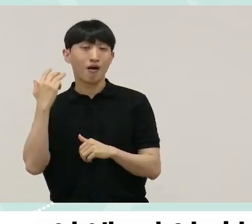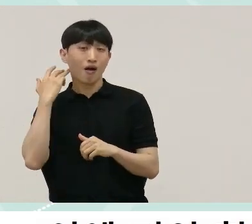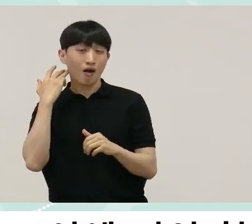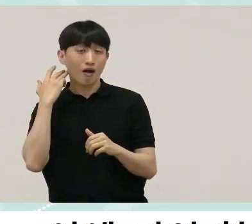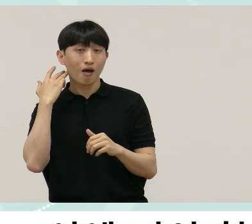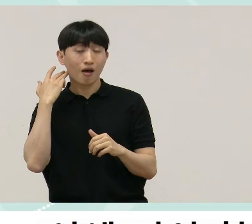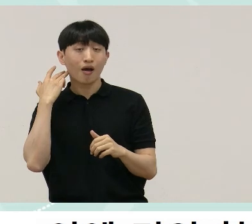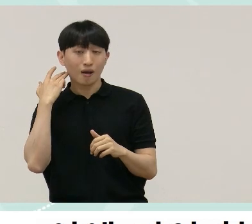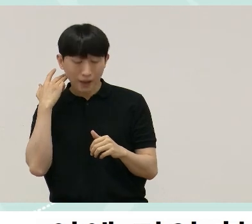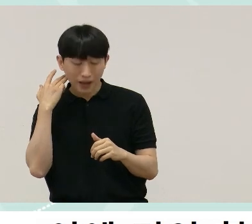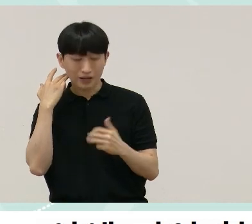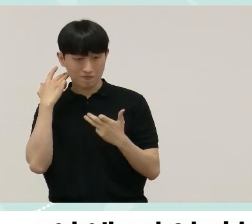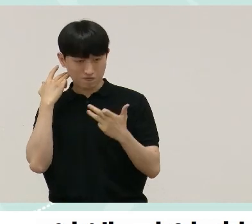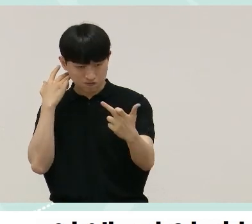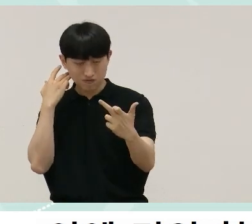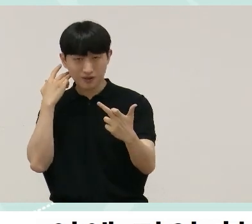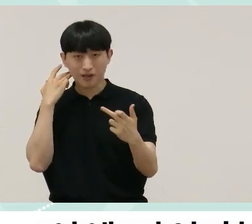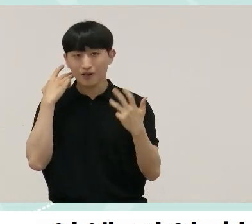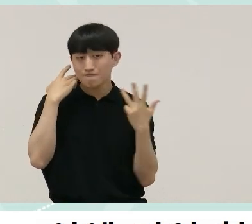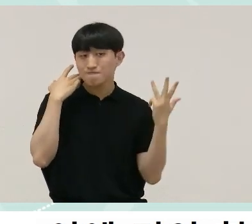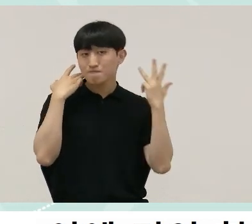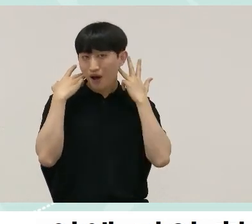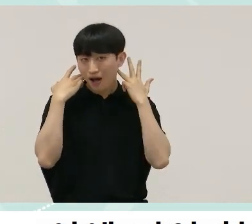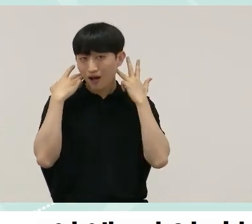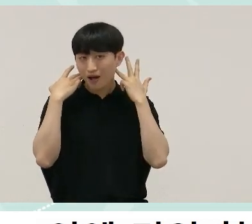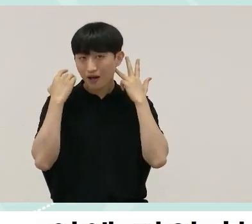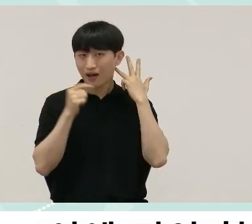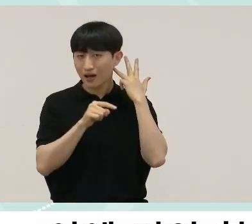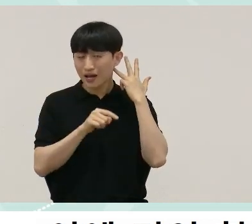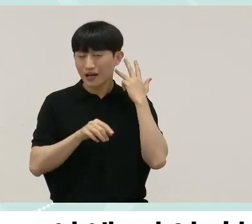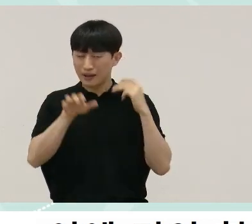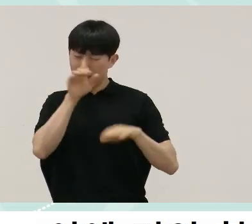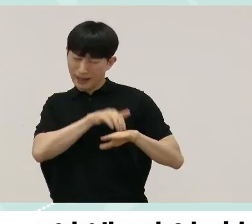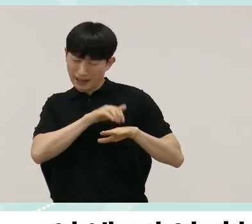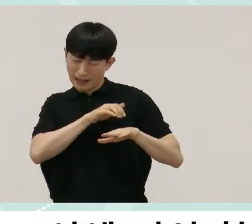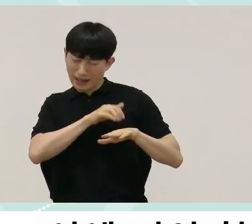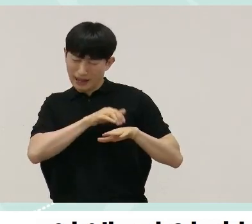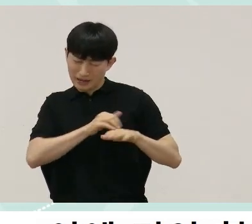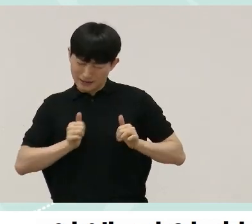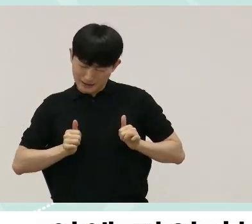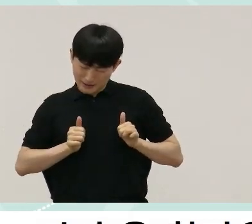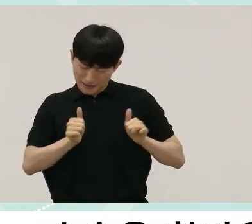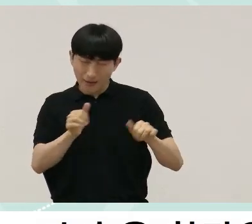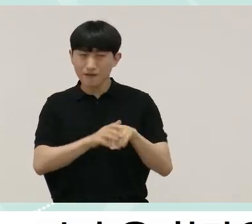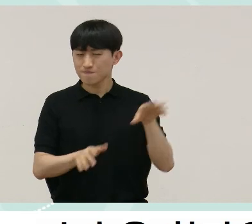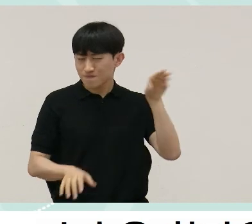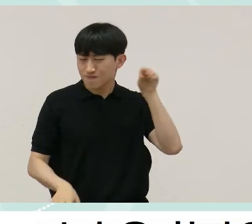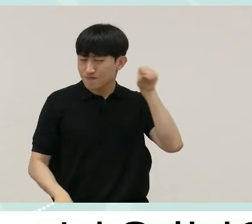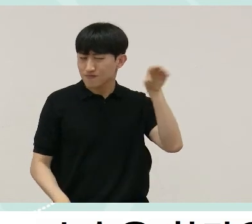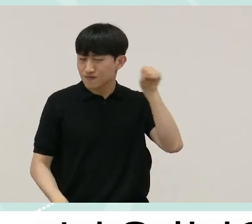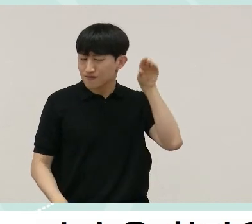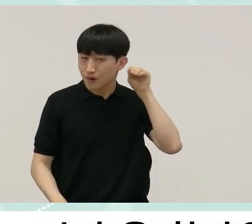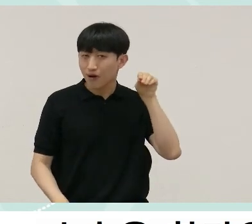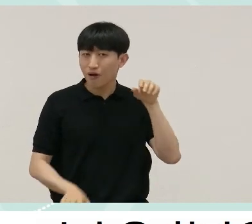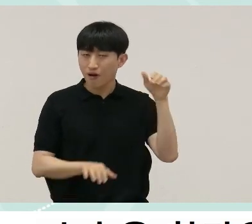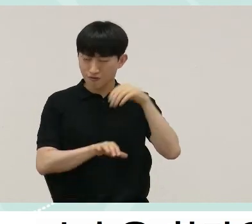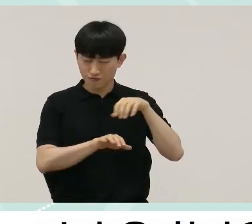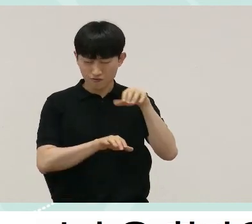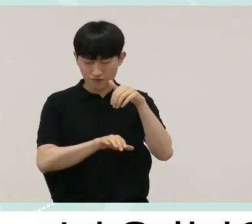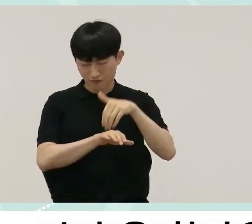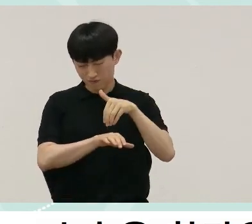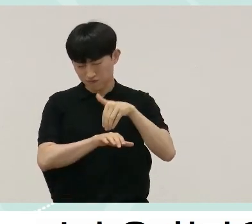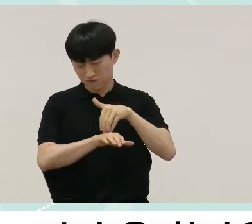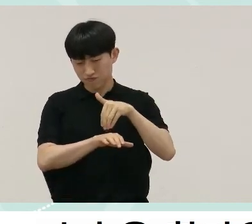했습니다. 첫 번째 인공호흡을 빼고 두 번째 인공호흡만 계속 듣는 훈련을 열심히 하다 보니까 따라잡은